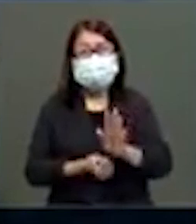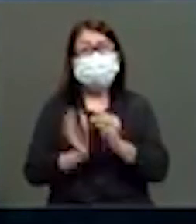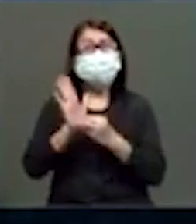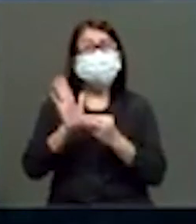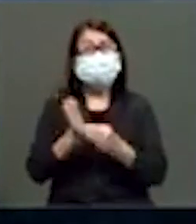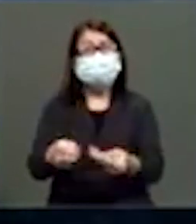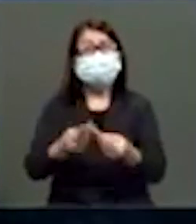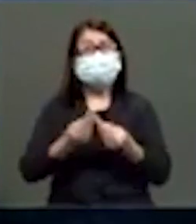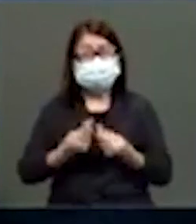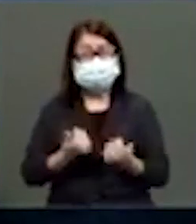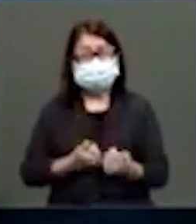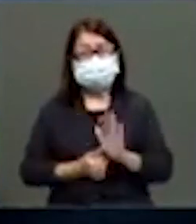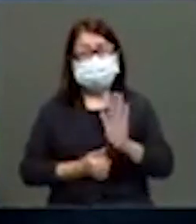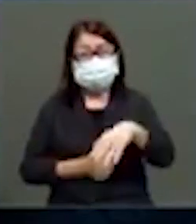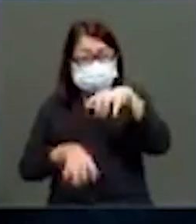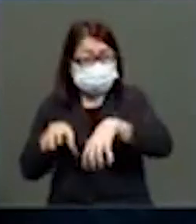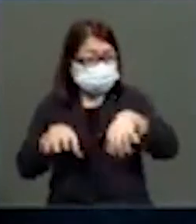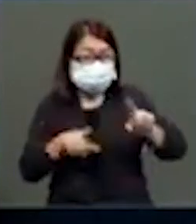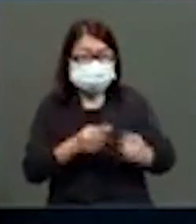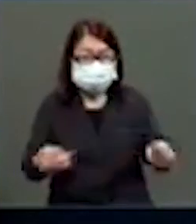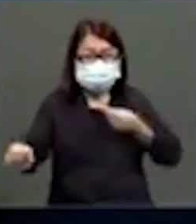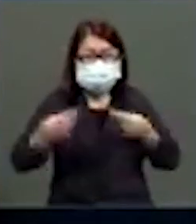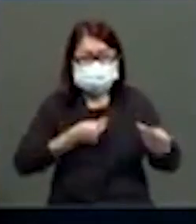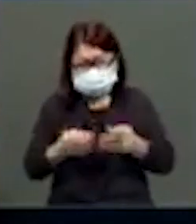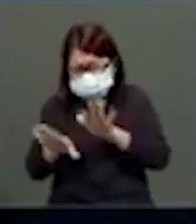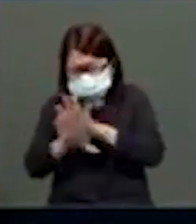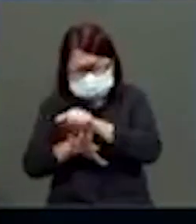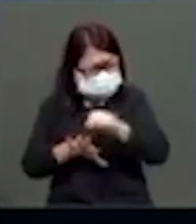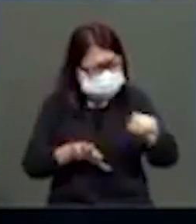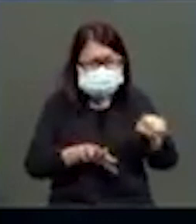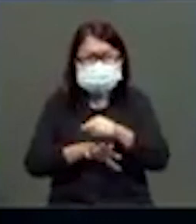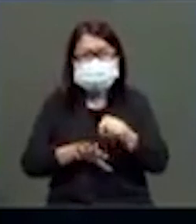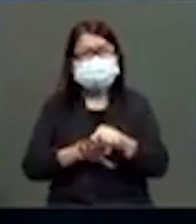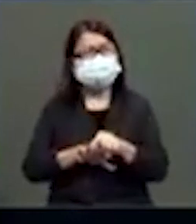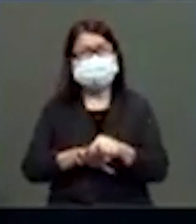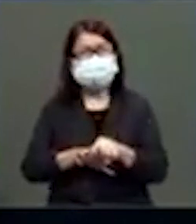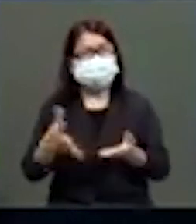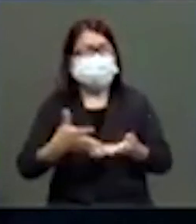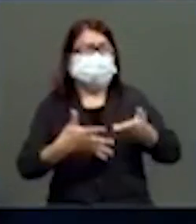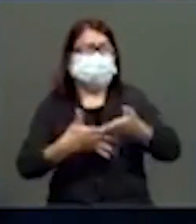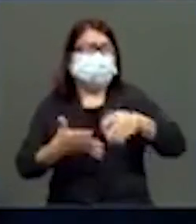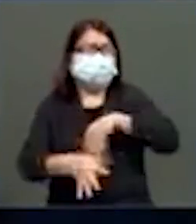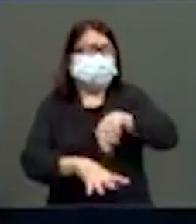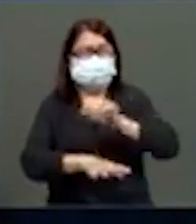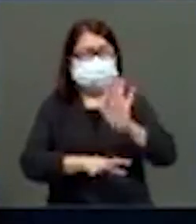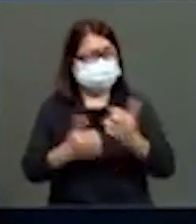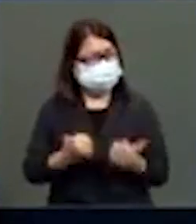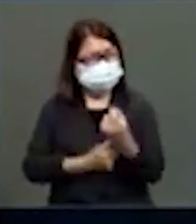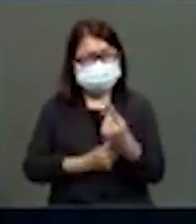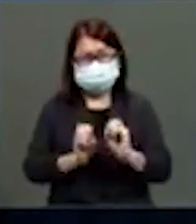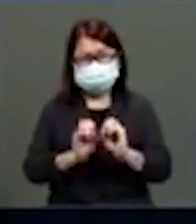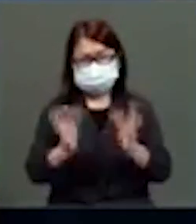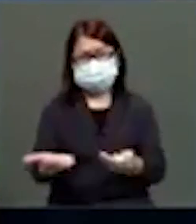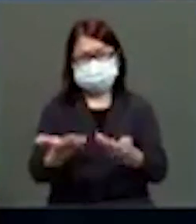หานครและกรมกองต่างๆนั้นมีความซับซ้อนกันมากก็จะพยายามลดขั้นตอนแล้วก็เอาข้อมูลเป็นปัจจุบันมารายงานท่